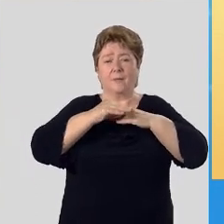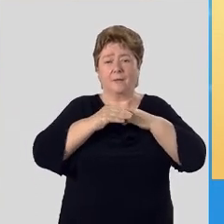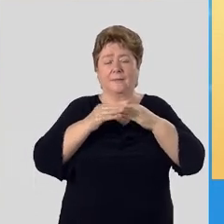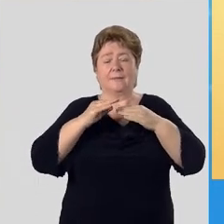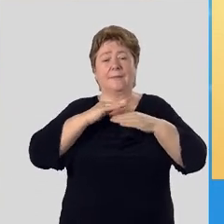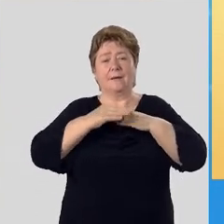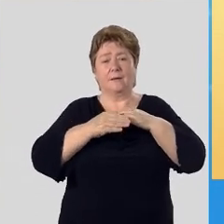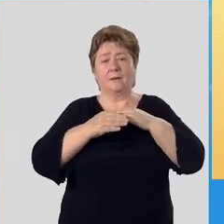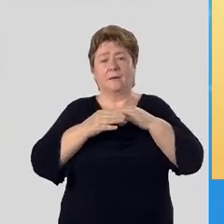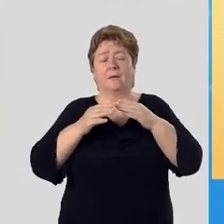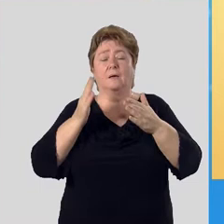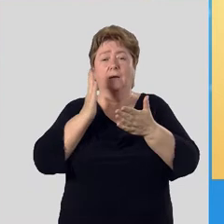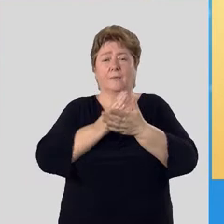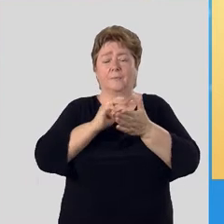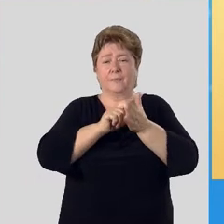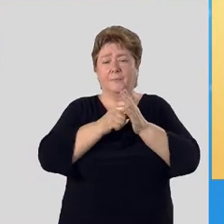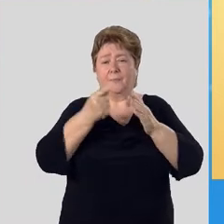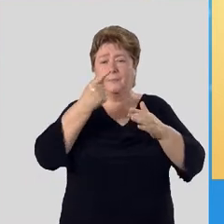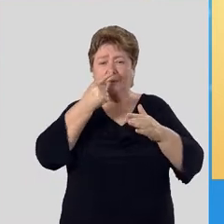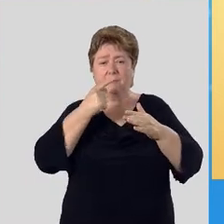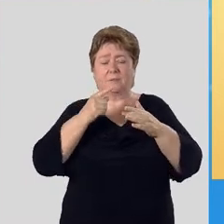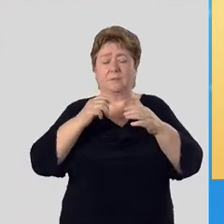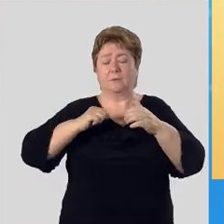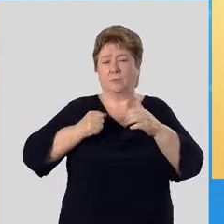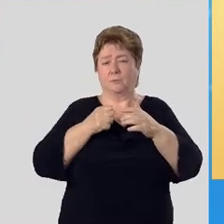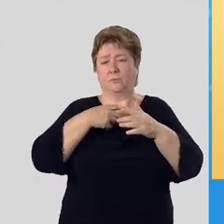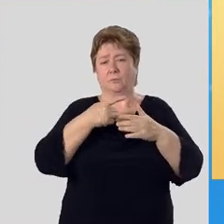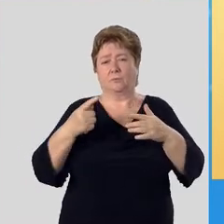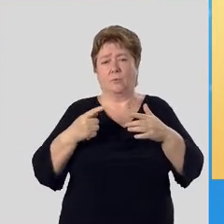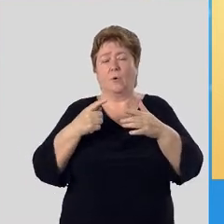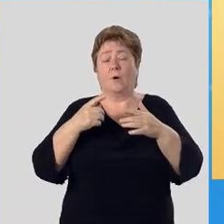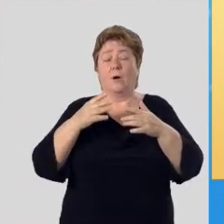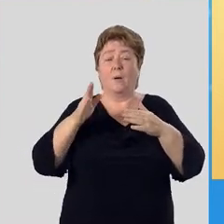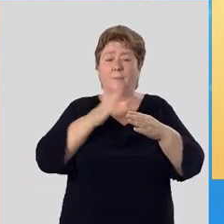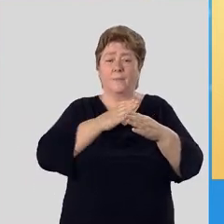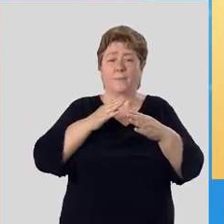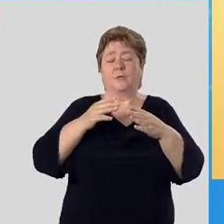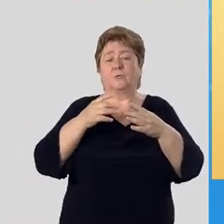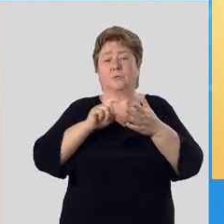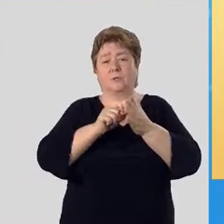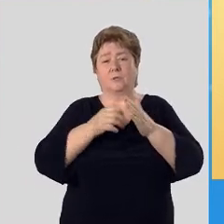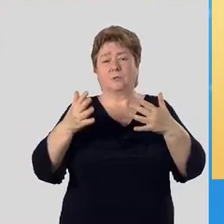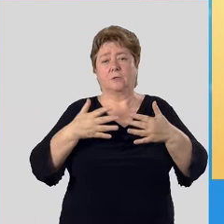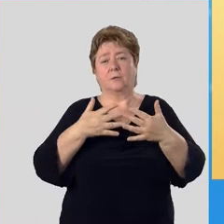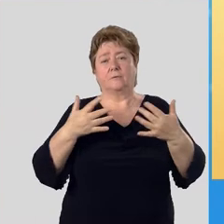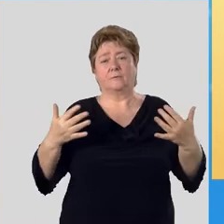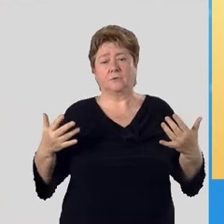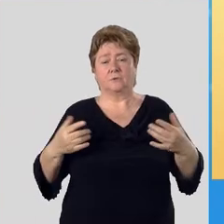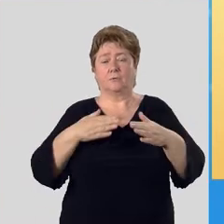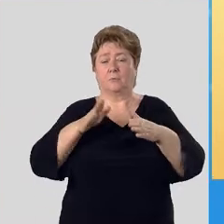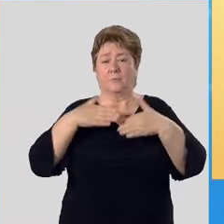эпителиальной ткани клетки располагаются близко друг к другу, а межклеточное вещество